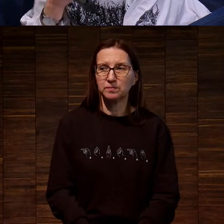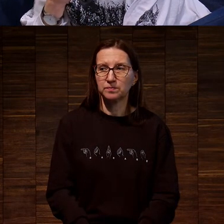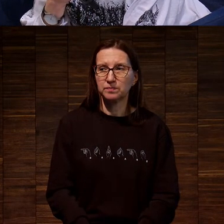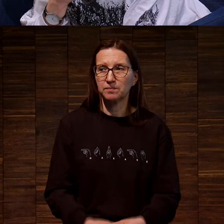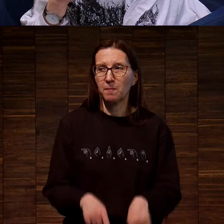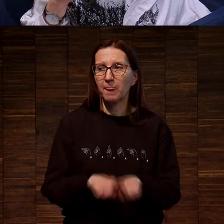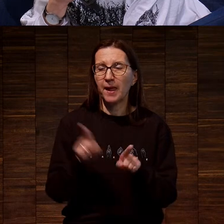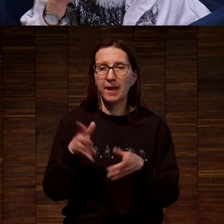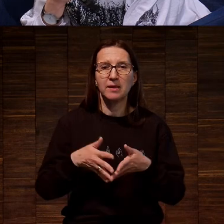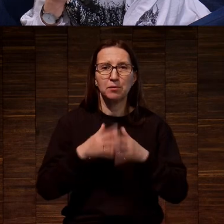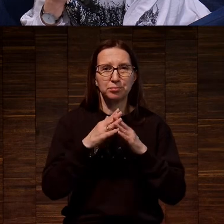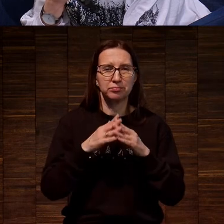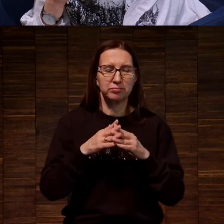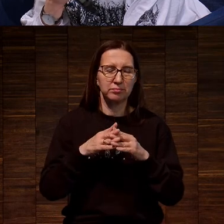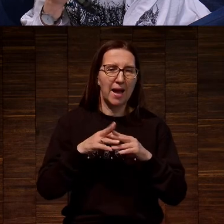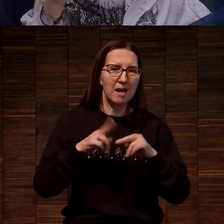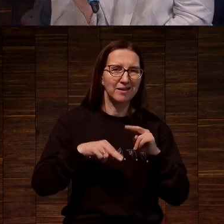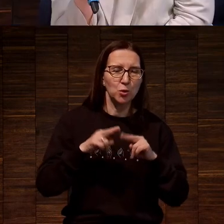Архитектурная студия.